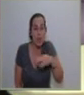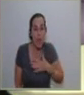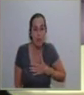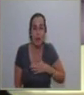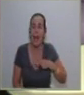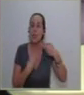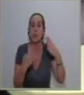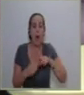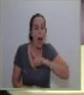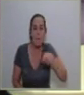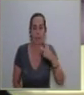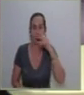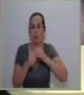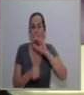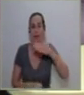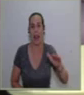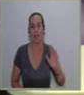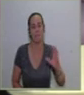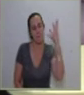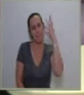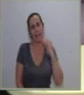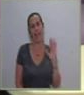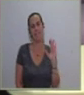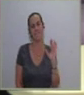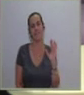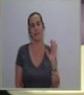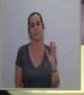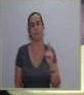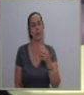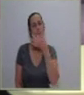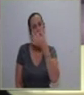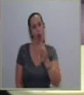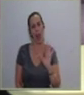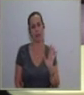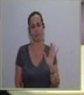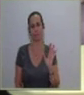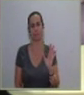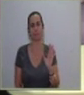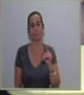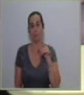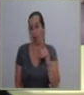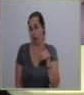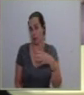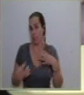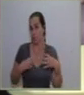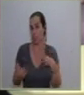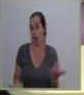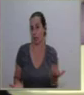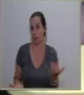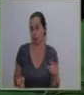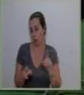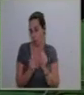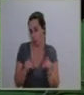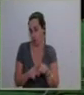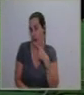אני אחזור הביתה, אראה שוברי גלים, ככה בכיף שלי. תגידי, נואל, אני רציתי לשאול משהו, את הרי שחקנית, כמו שאת